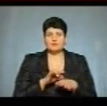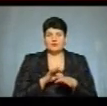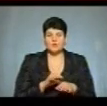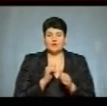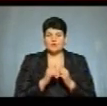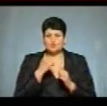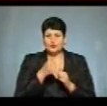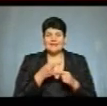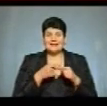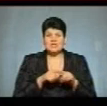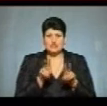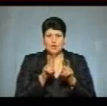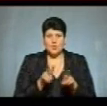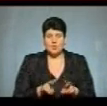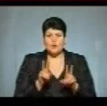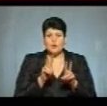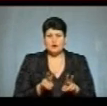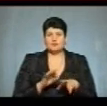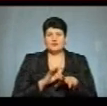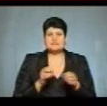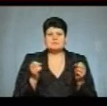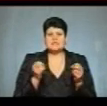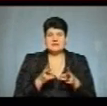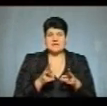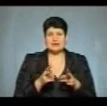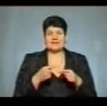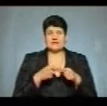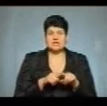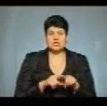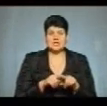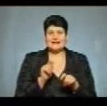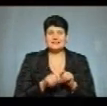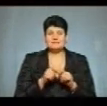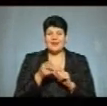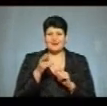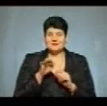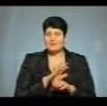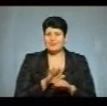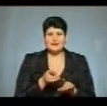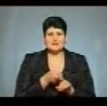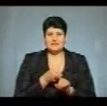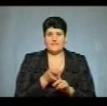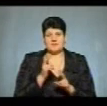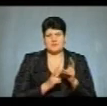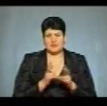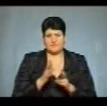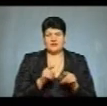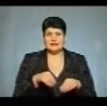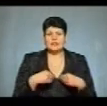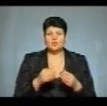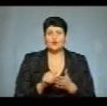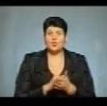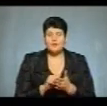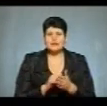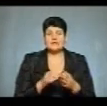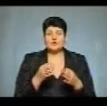щорічний технічний огляд. І огляд здійснює спеціальна технічна інспекція, незалежно від самого підприємства. І вона дає документ,